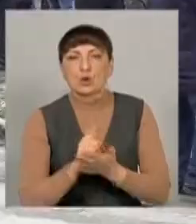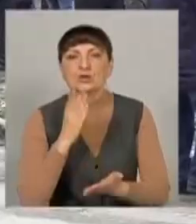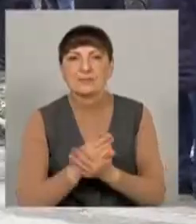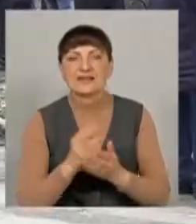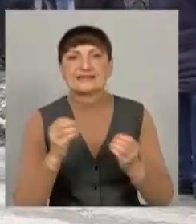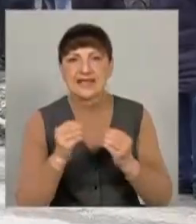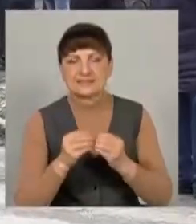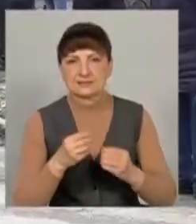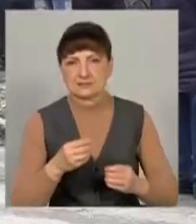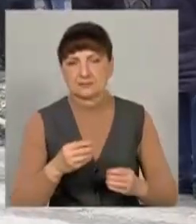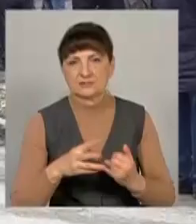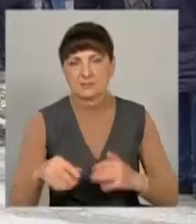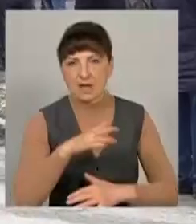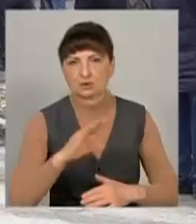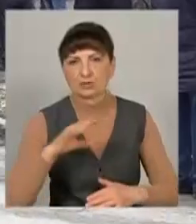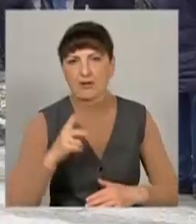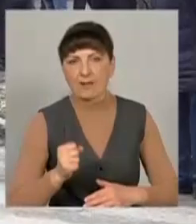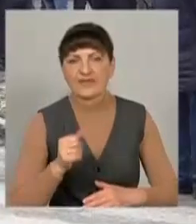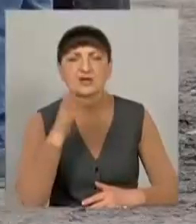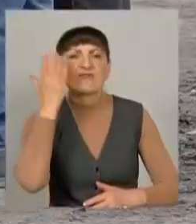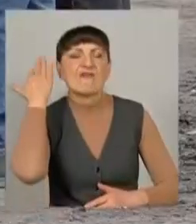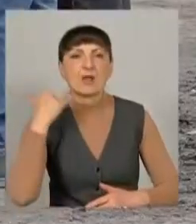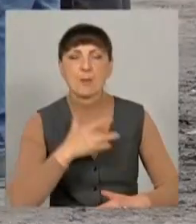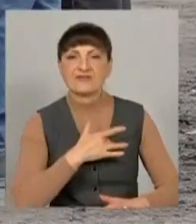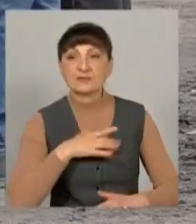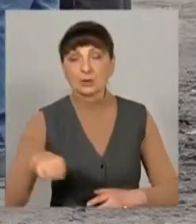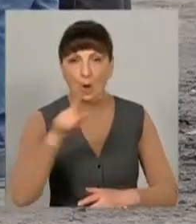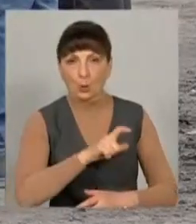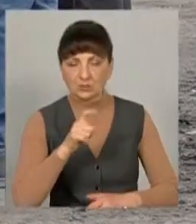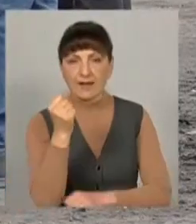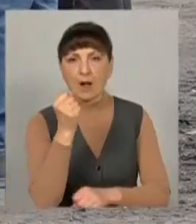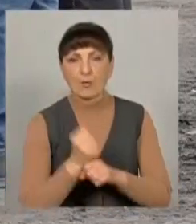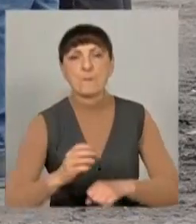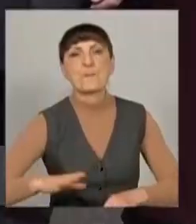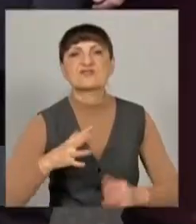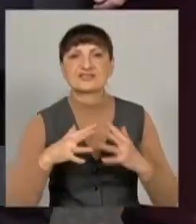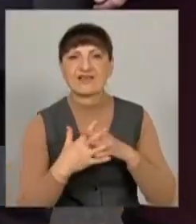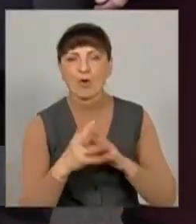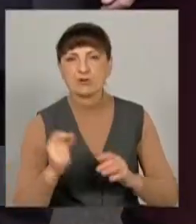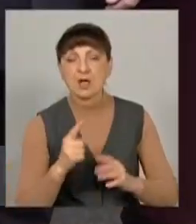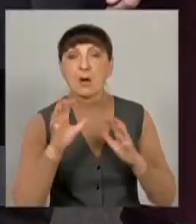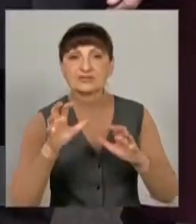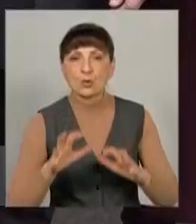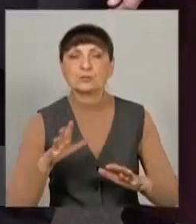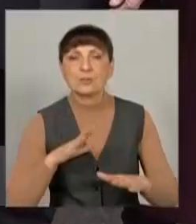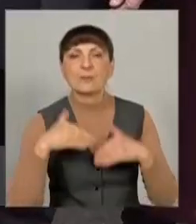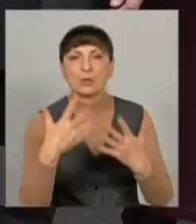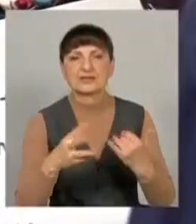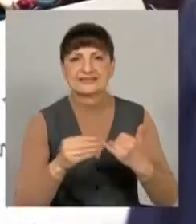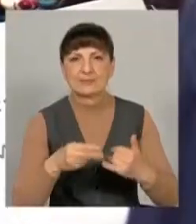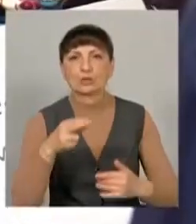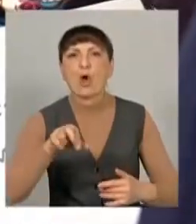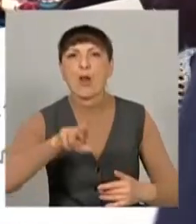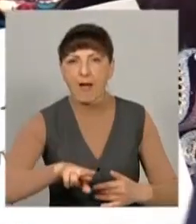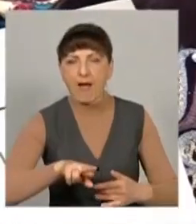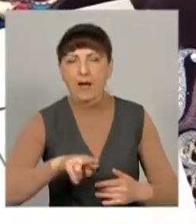пайков. Еще в начале 90-х, во времена приватизации, этим людям, работникам бывшего совхоза, по закону были положены земельные доли.